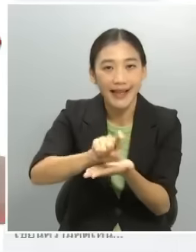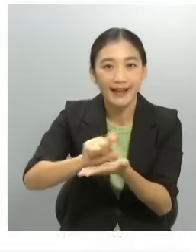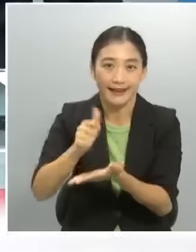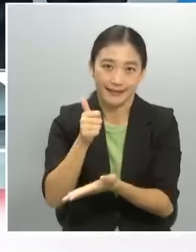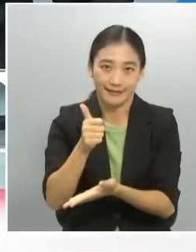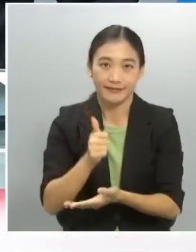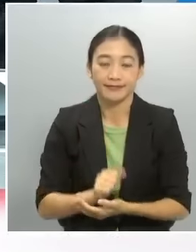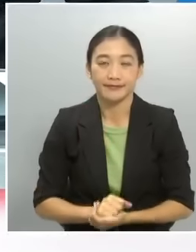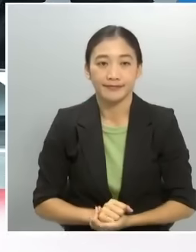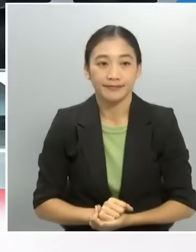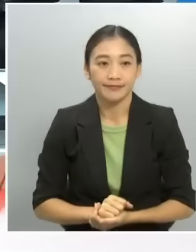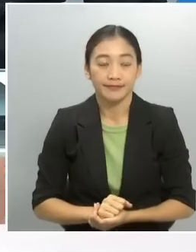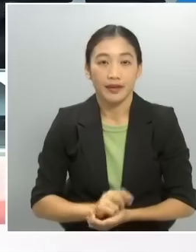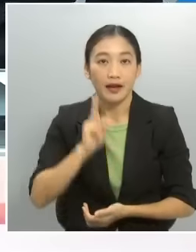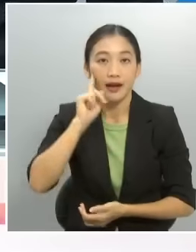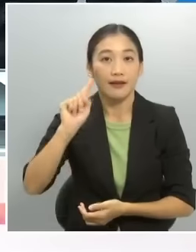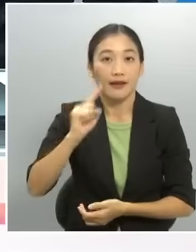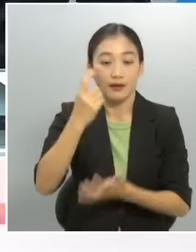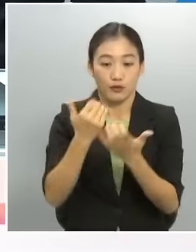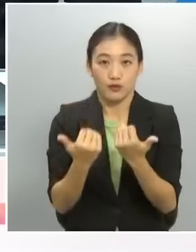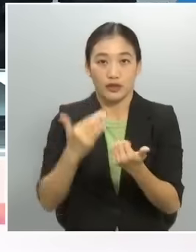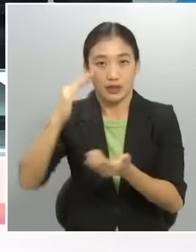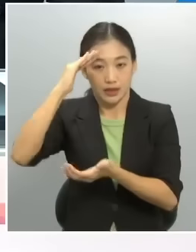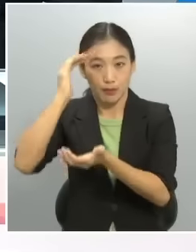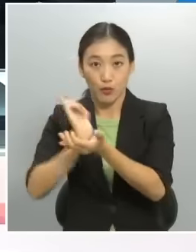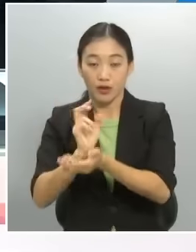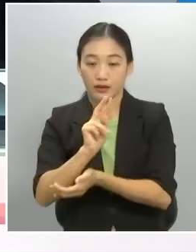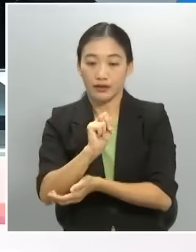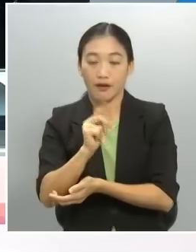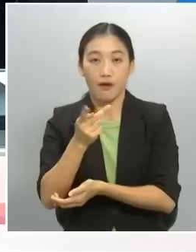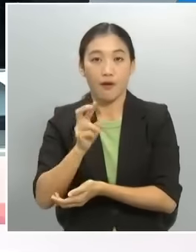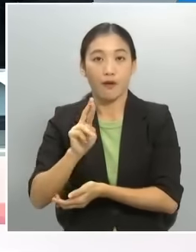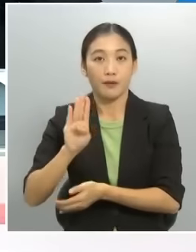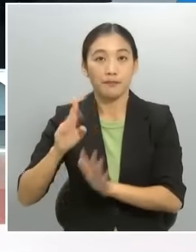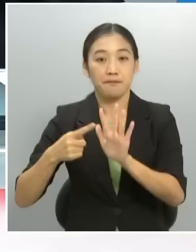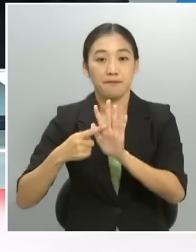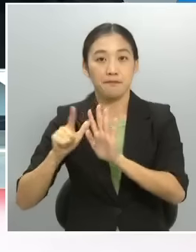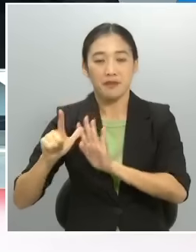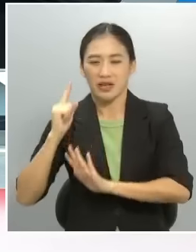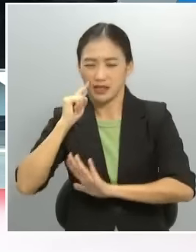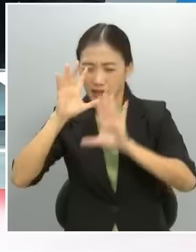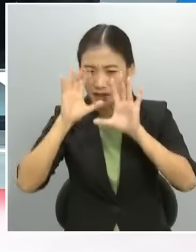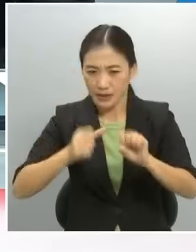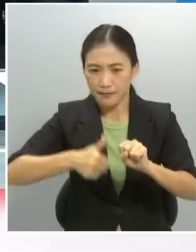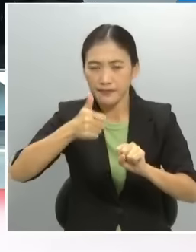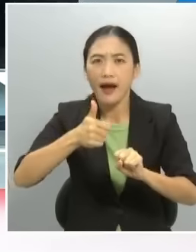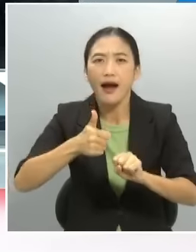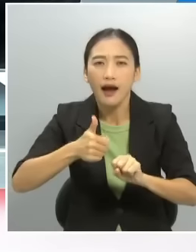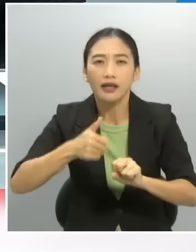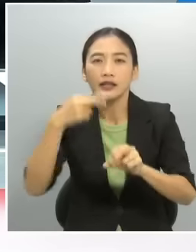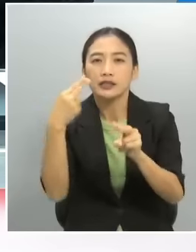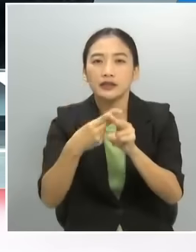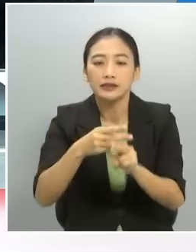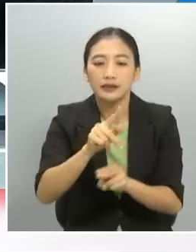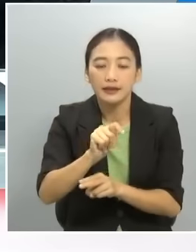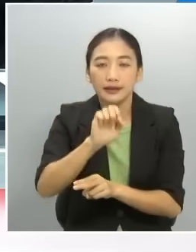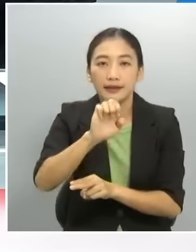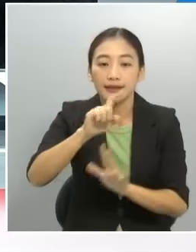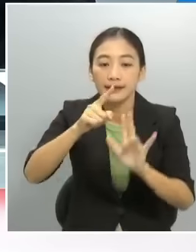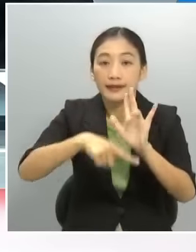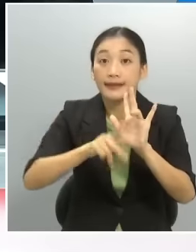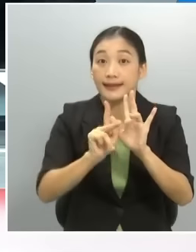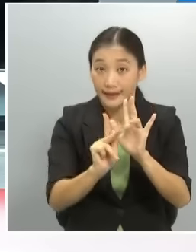ไปดูข่าวแรกวันนี้ผู้ชมครับตำรวจสืบสวนนครบาลผู้ชมครับเขาตามรวบติ๊กนาวาถามว่าติ๊กนาวาเป็นใครผู้ชมครับเขาเป็นพนักงาน